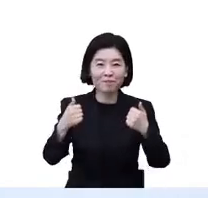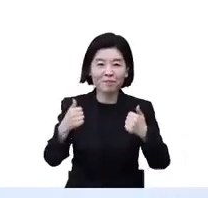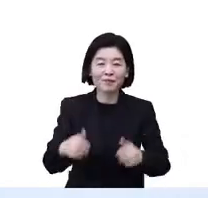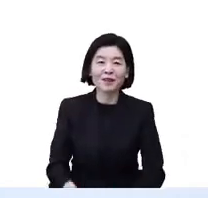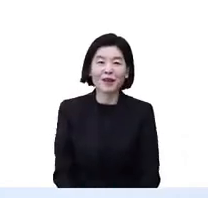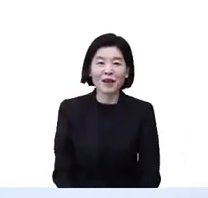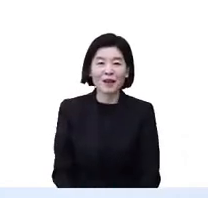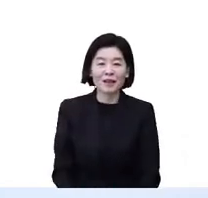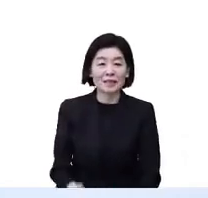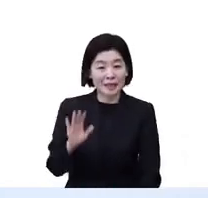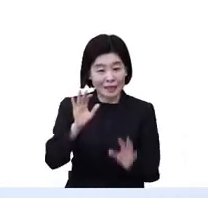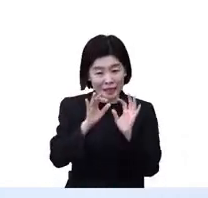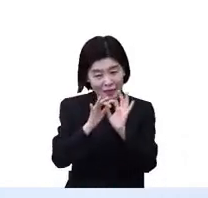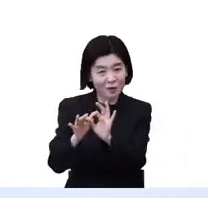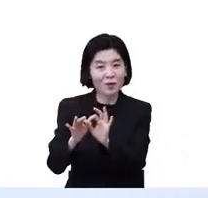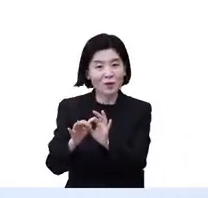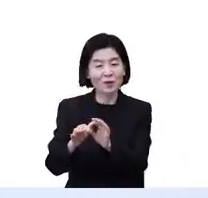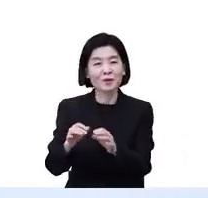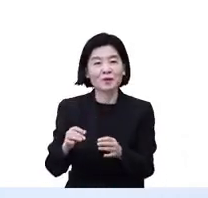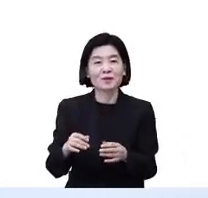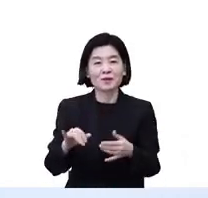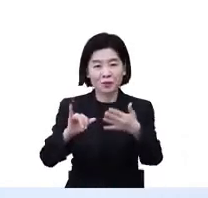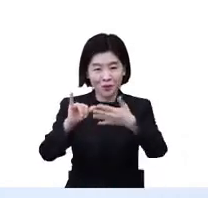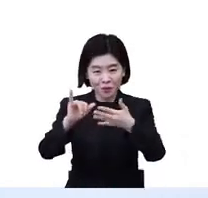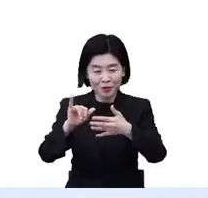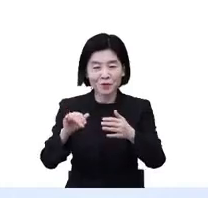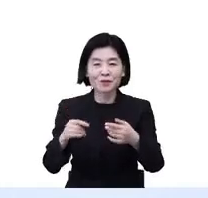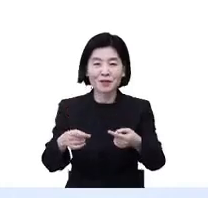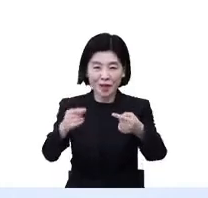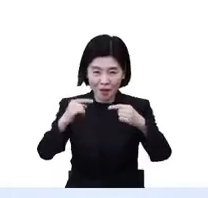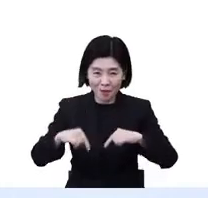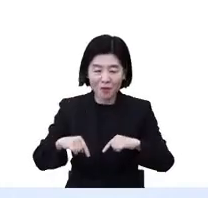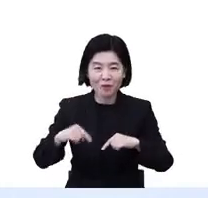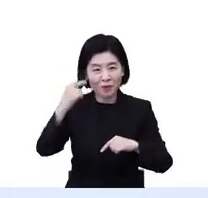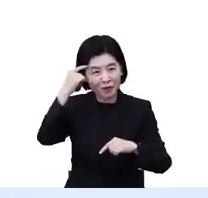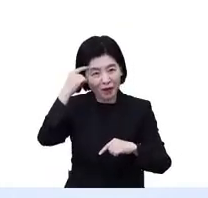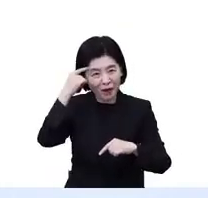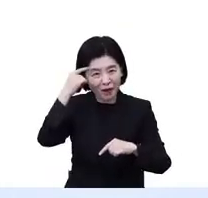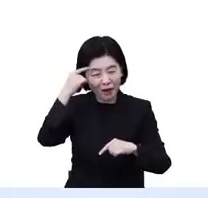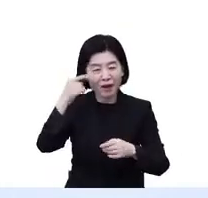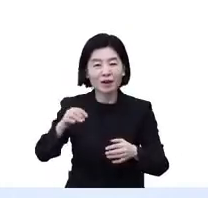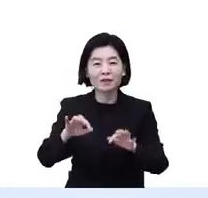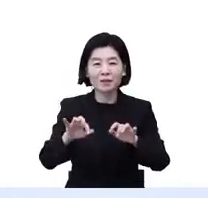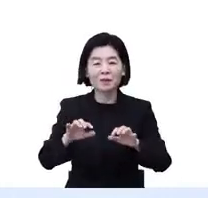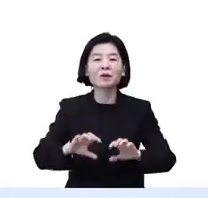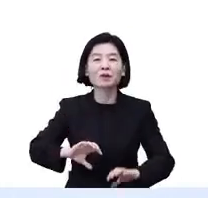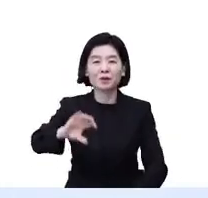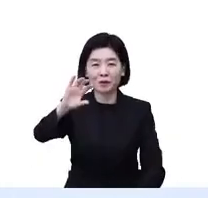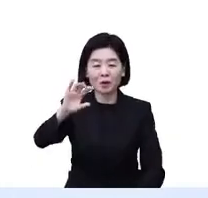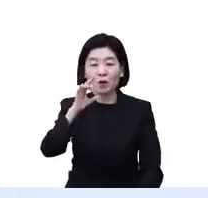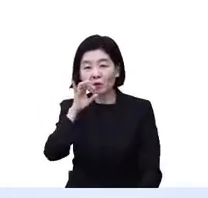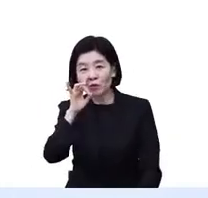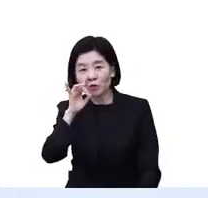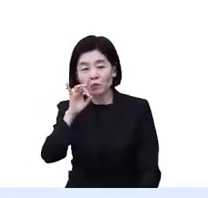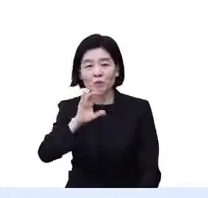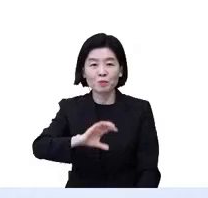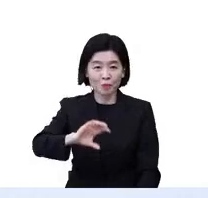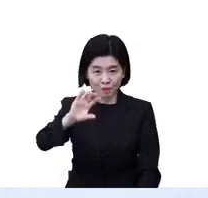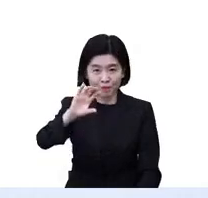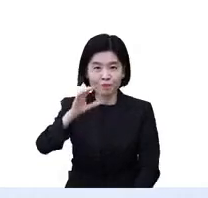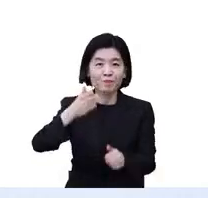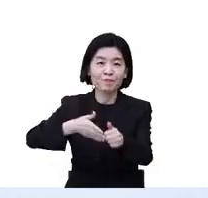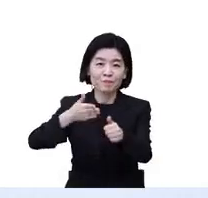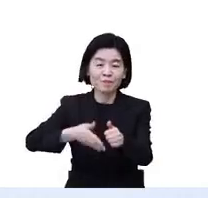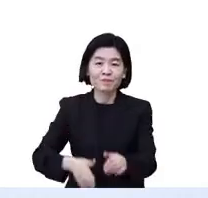계속해서 이렇게 유튜브 채팅창과 함께 하시면서 여러분들의 의견도 남겨주시고 또 중간중간 궁금한 부분 있으시다면